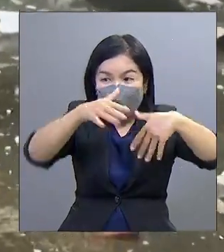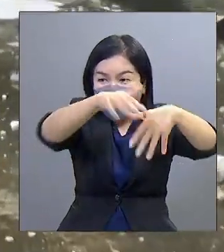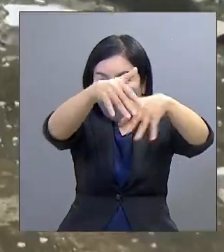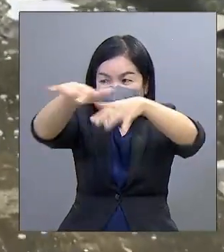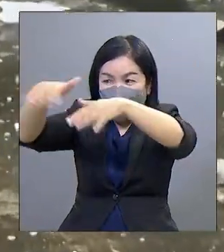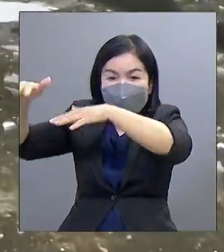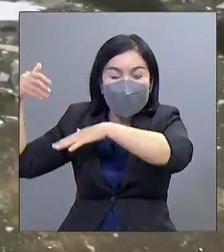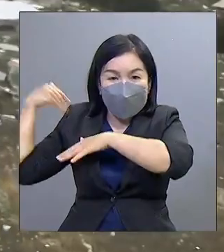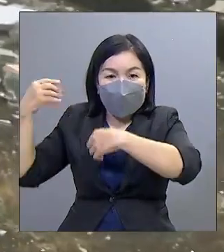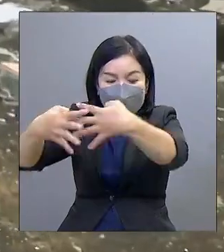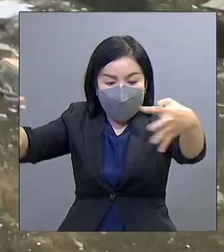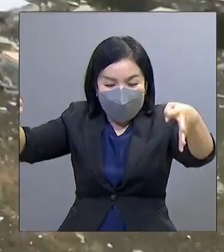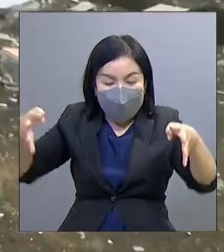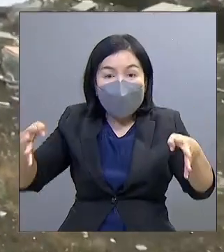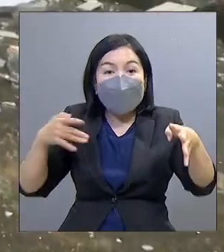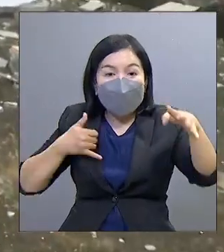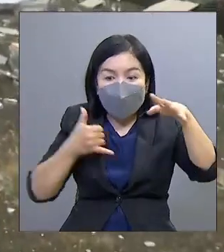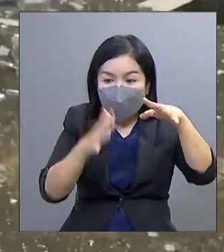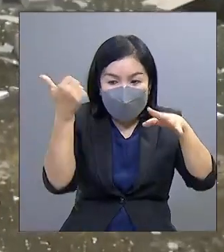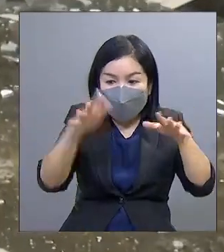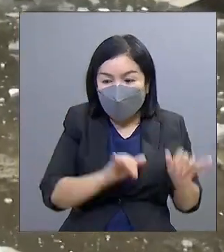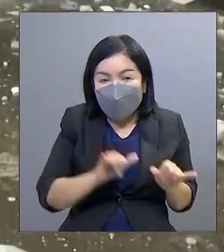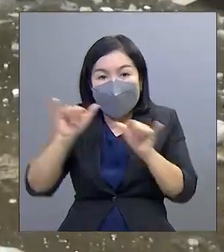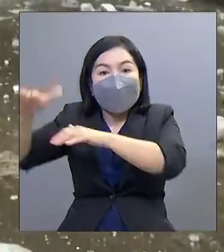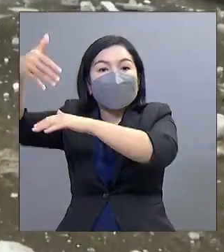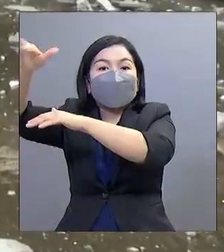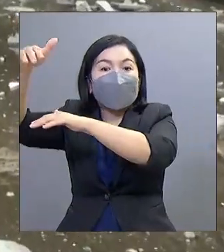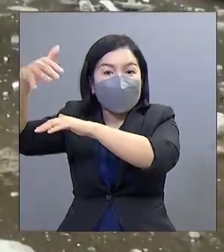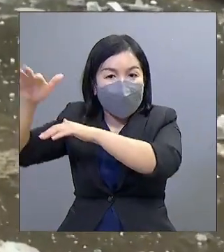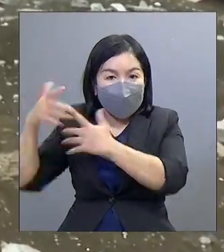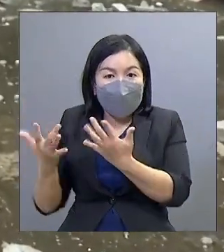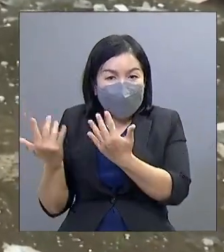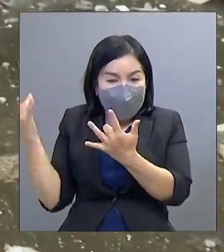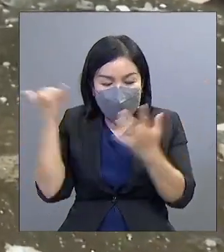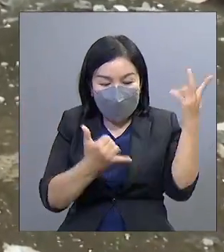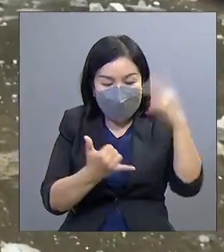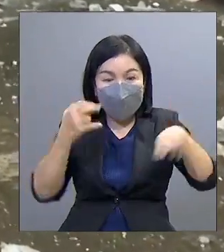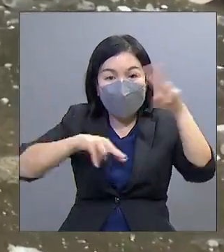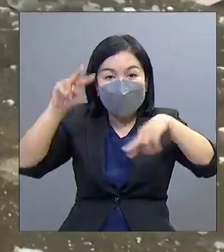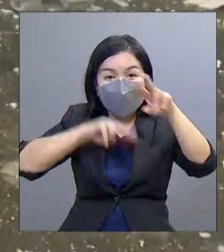ใกล้เคียงในพื้นที่เสี่ยงนั้นจำเป็นจะต้องอพยพไปพรางก่อนจนกว่าจะเข้ามาตรวจสอบโครงสร้างทั้ง